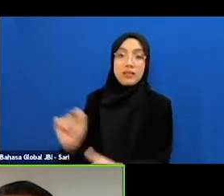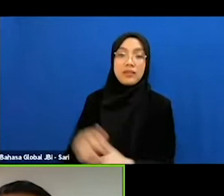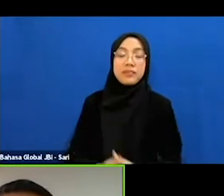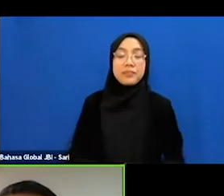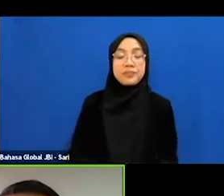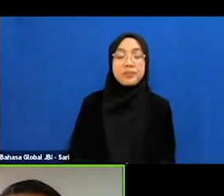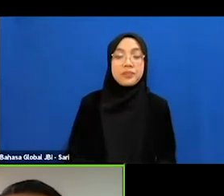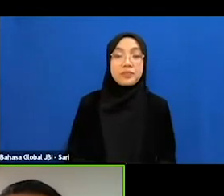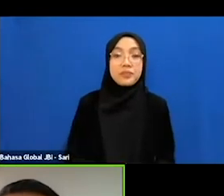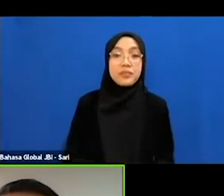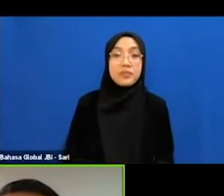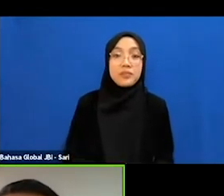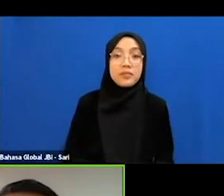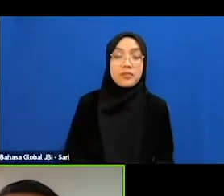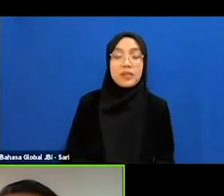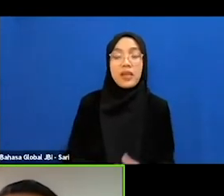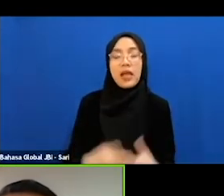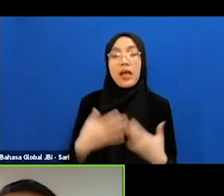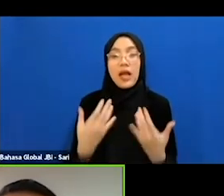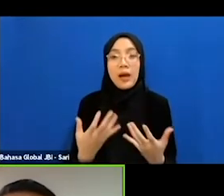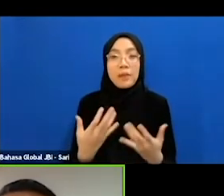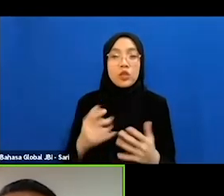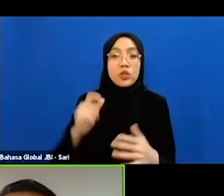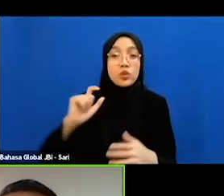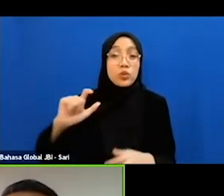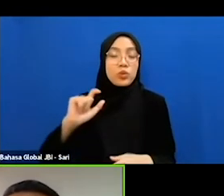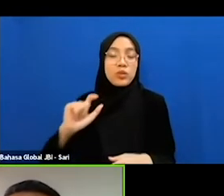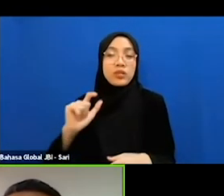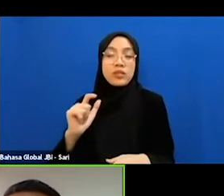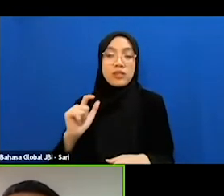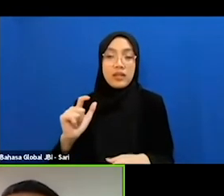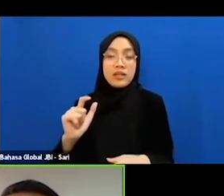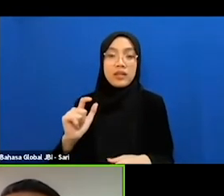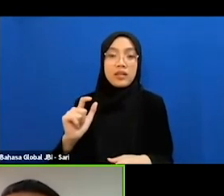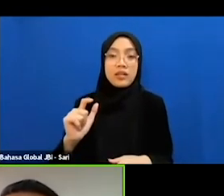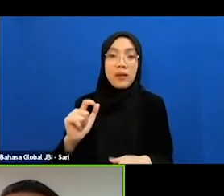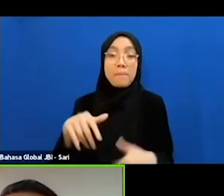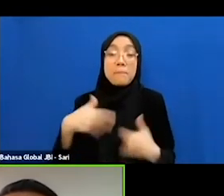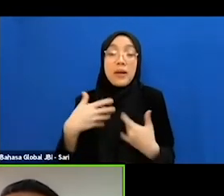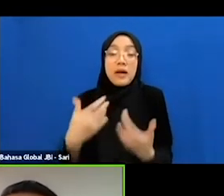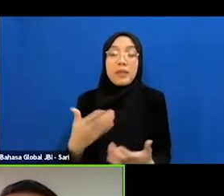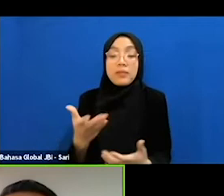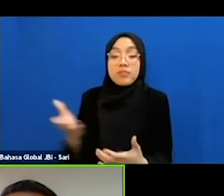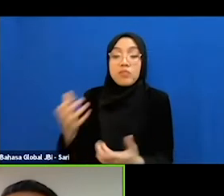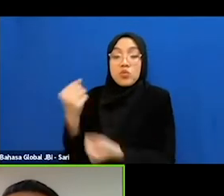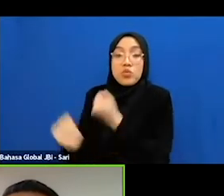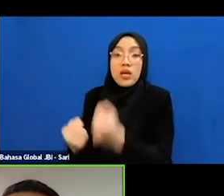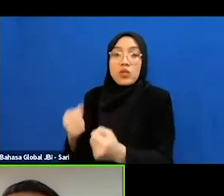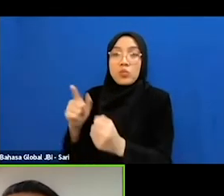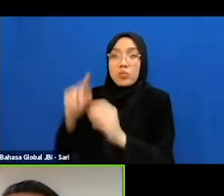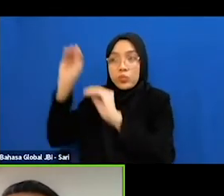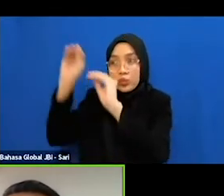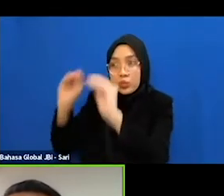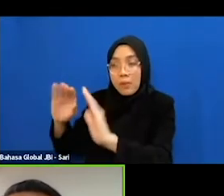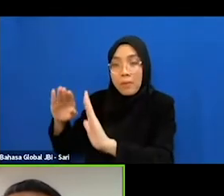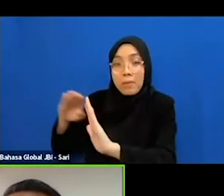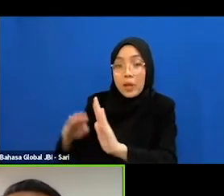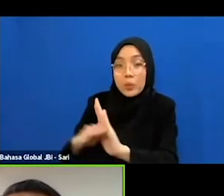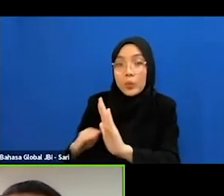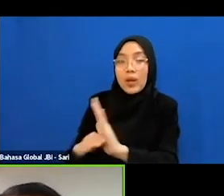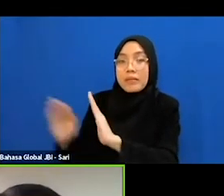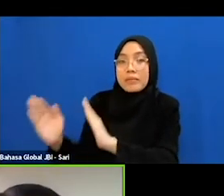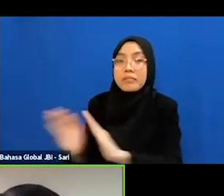nah antara lain antara lain ya salah satunya adalah bagaimana dia mengatur baik itu